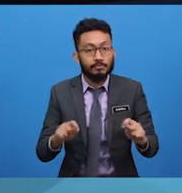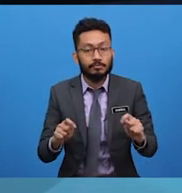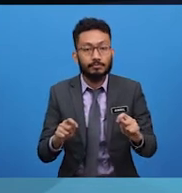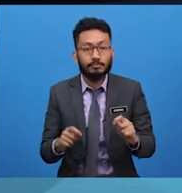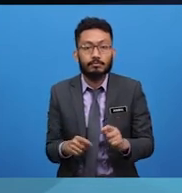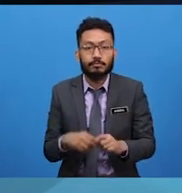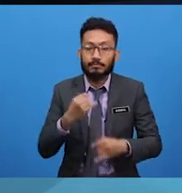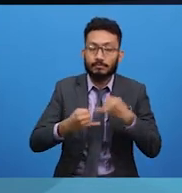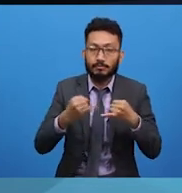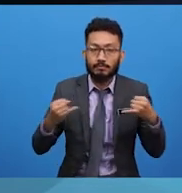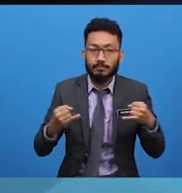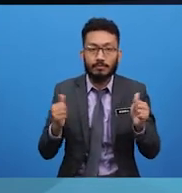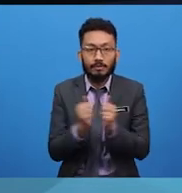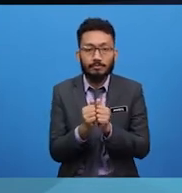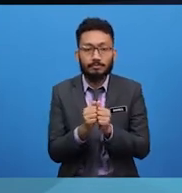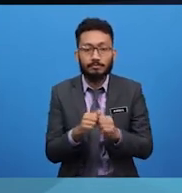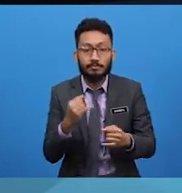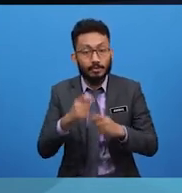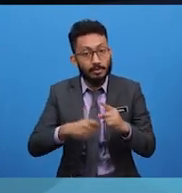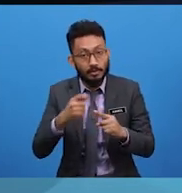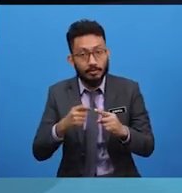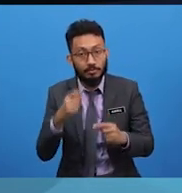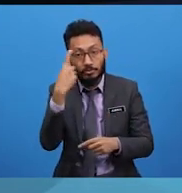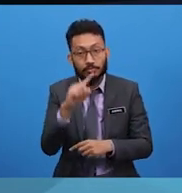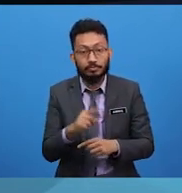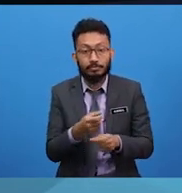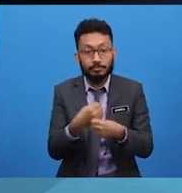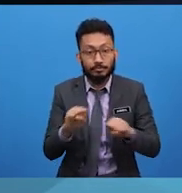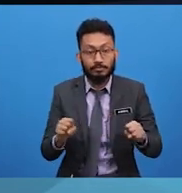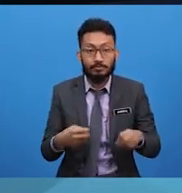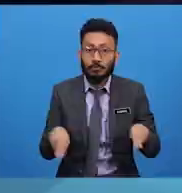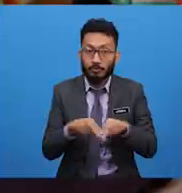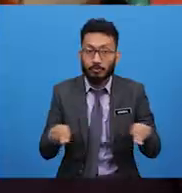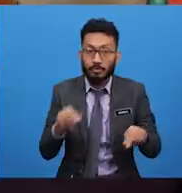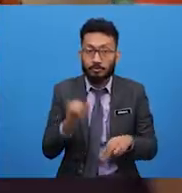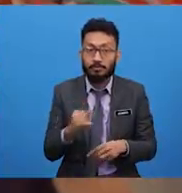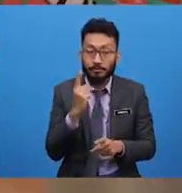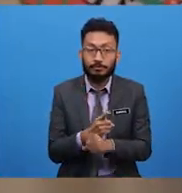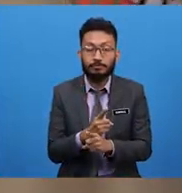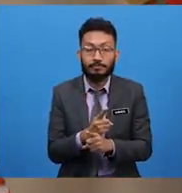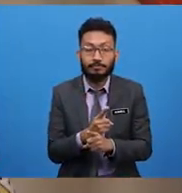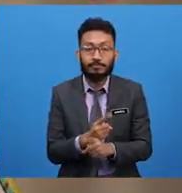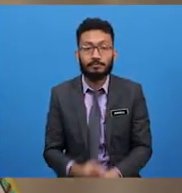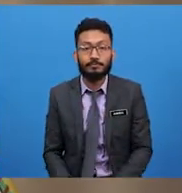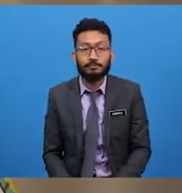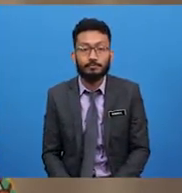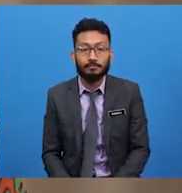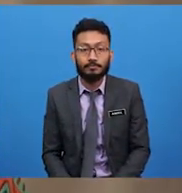tali untuk mendapatkan ukuran keliling pinggang yang tepat.